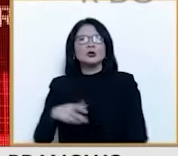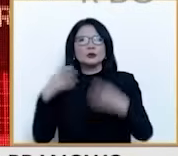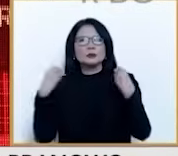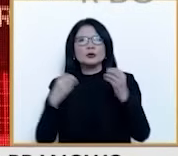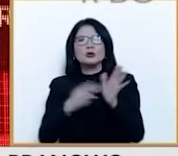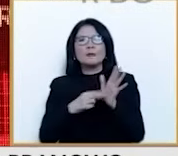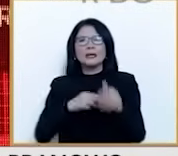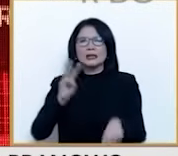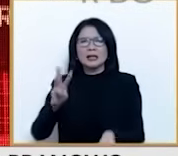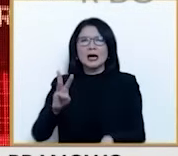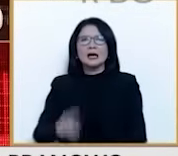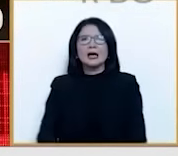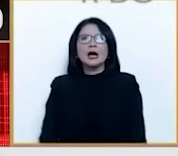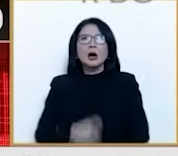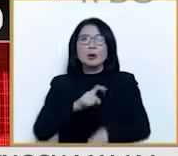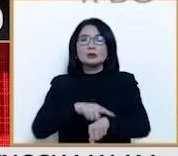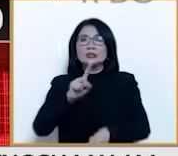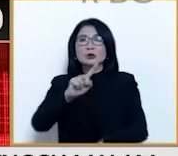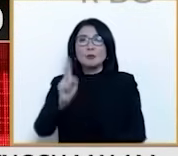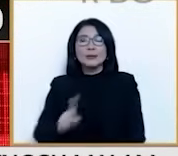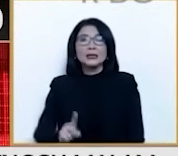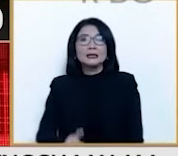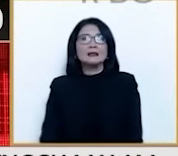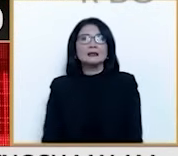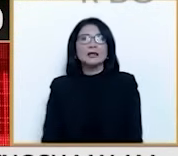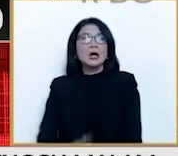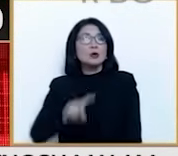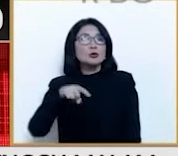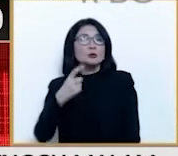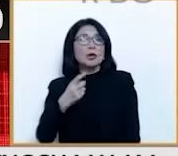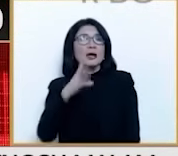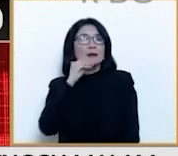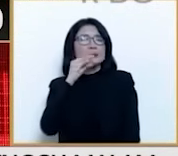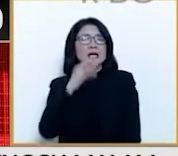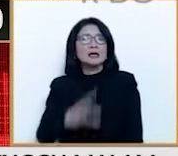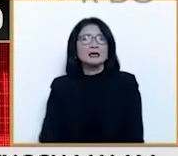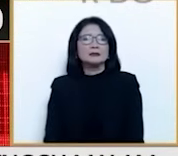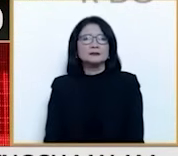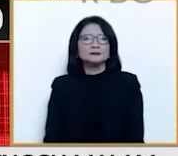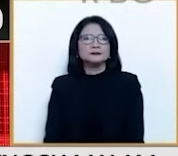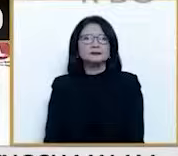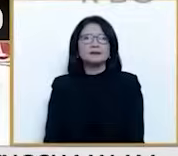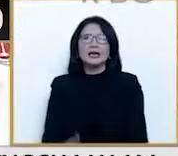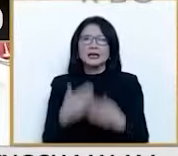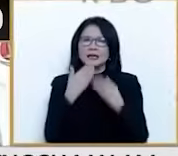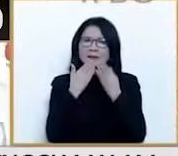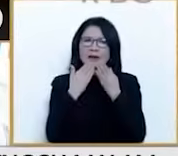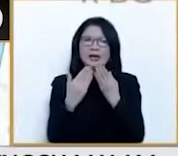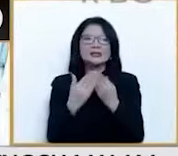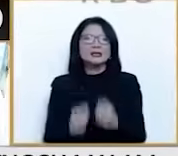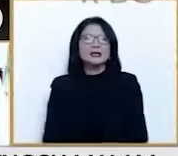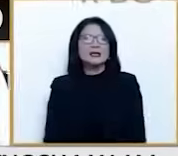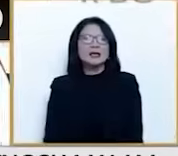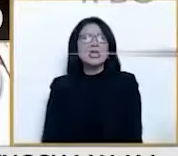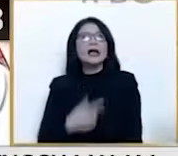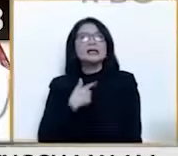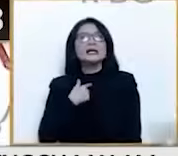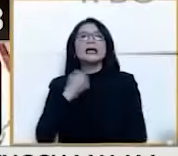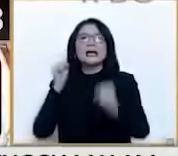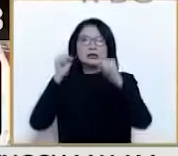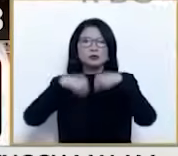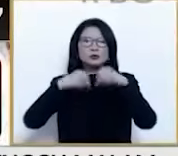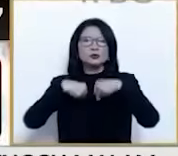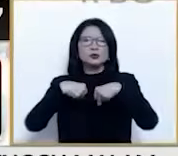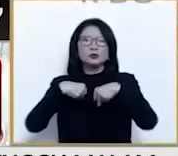3. Waktunya 1 menit, Bapak, dimulai sejak Bapak berbicara. Kami persilakan. Ya, terima kasih. Saya kira saya setuju